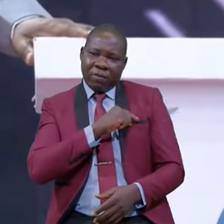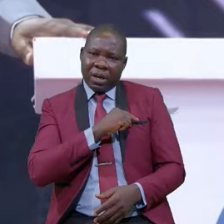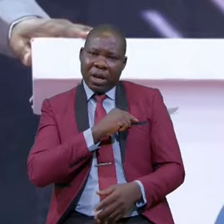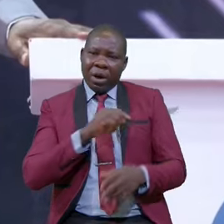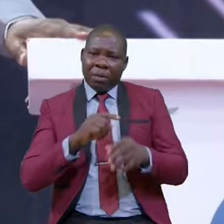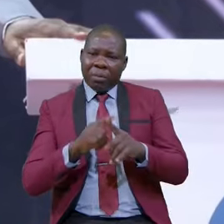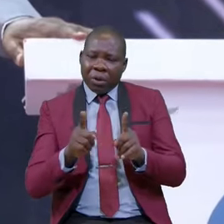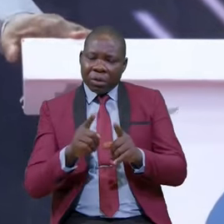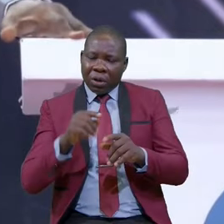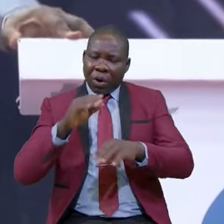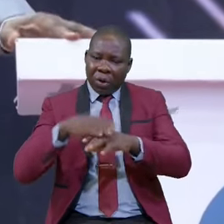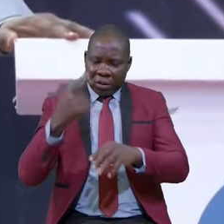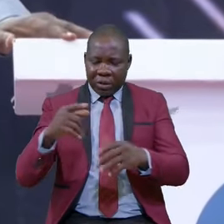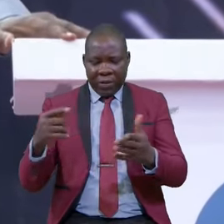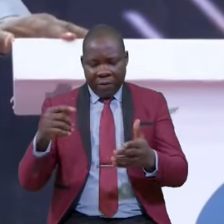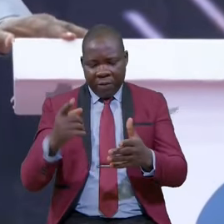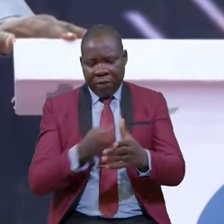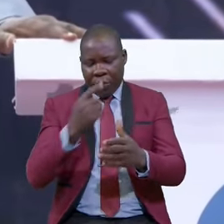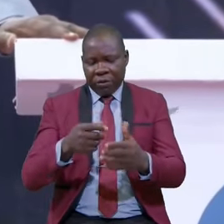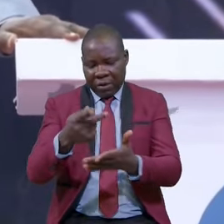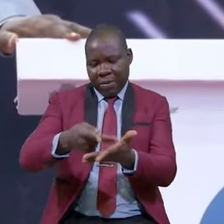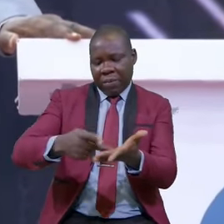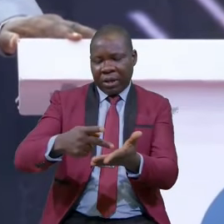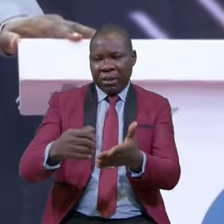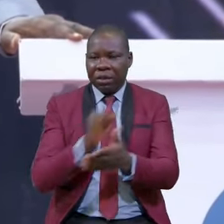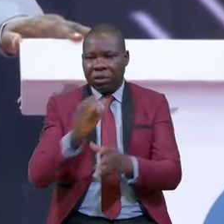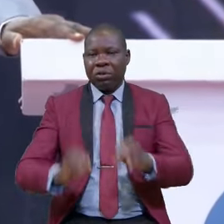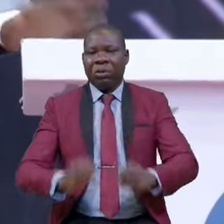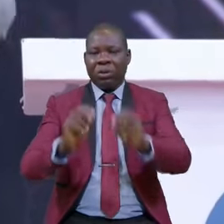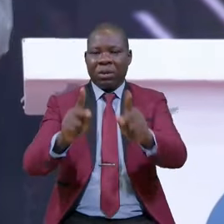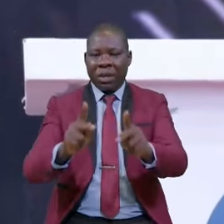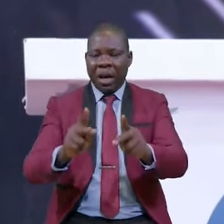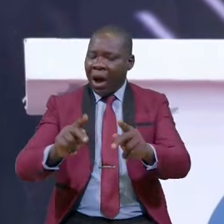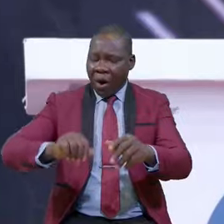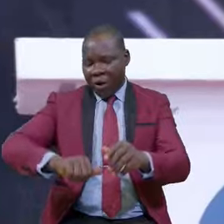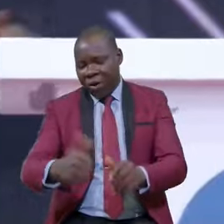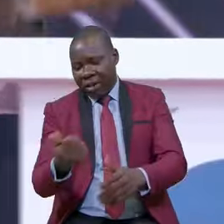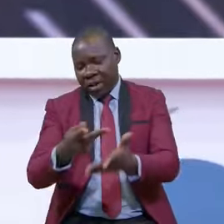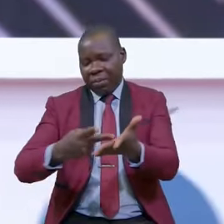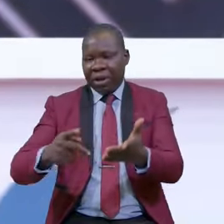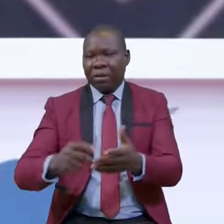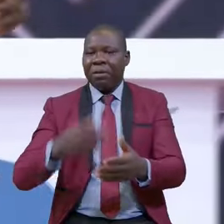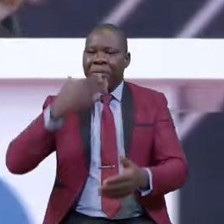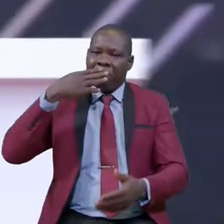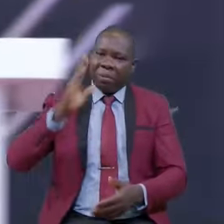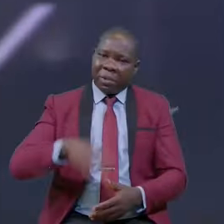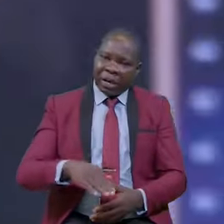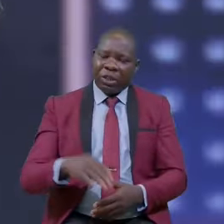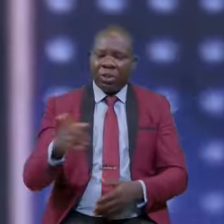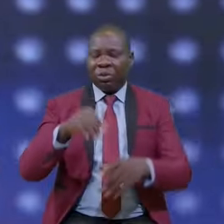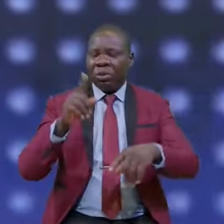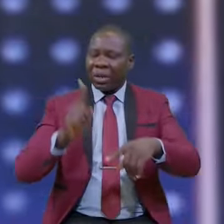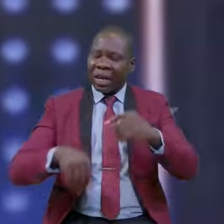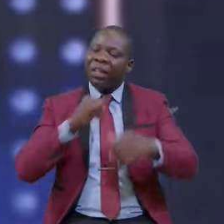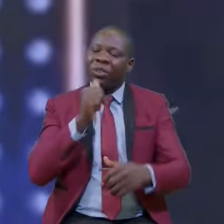est blanc. Qu'est-ce que tu vas faire en ce moment-là? Tu ne peux plus changer, rien changer à ce moment. Voilà pourquoi vous devez